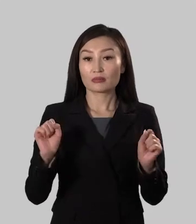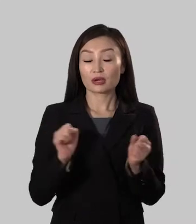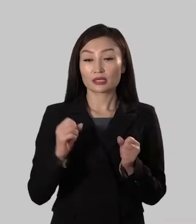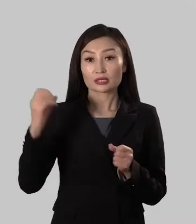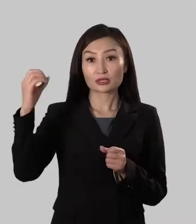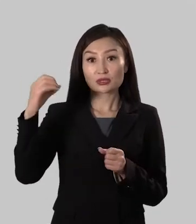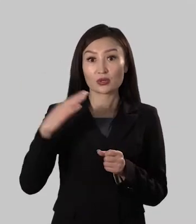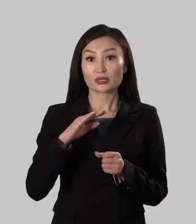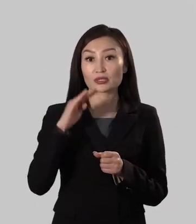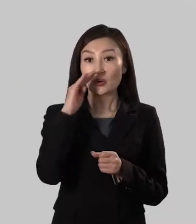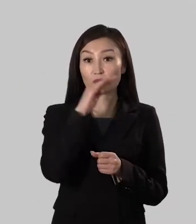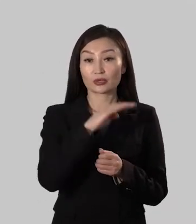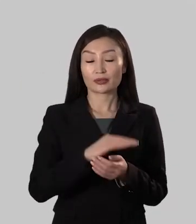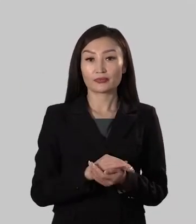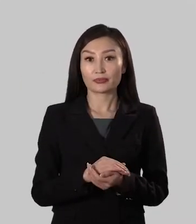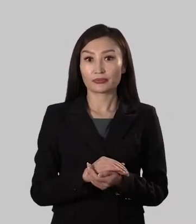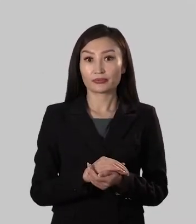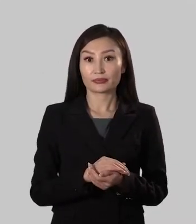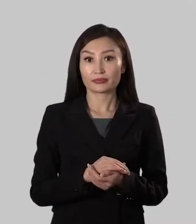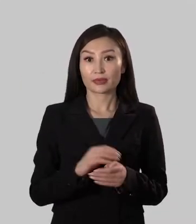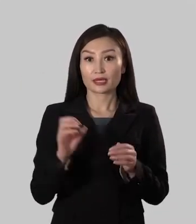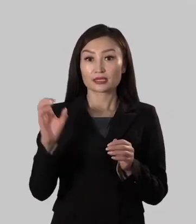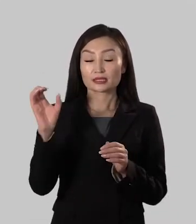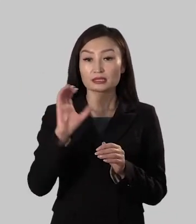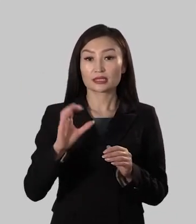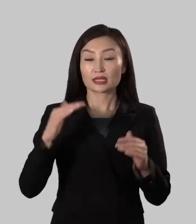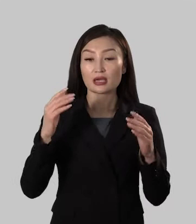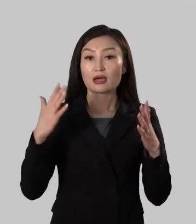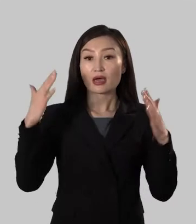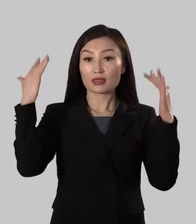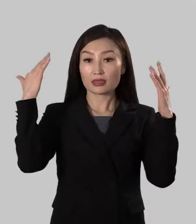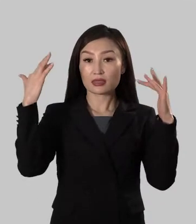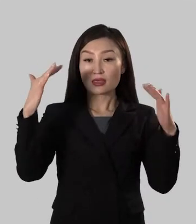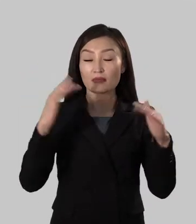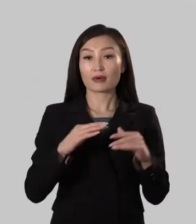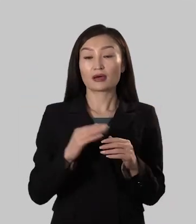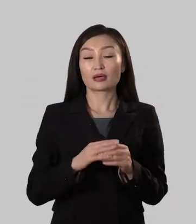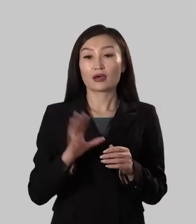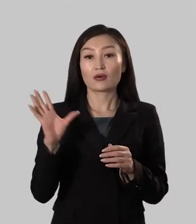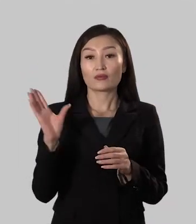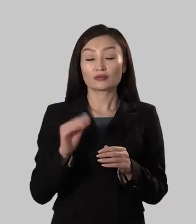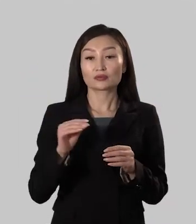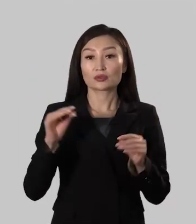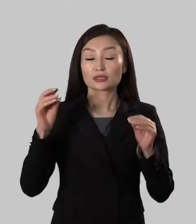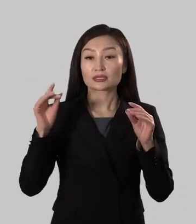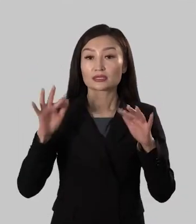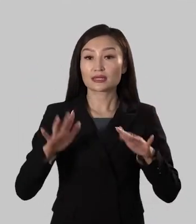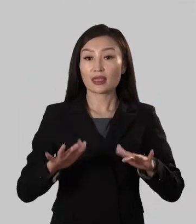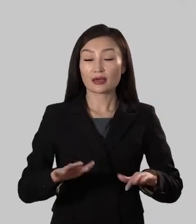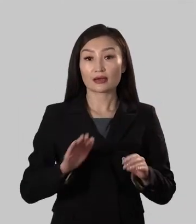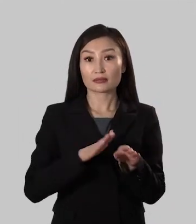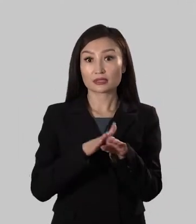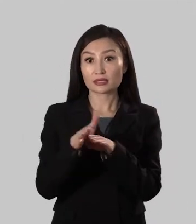Морозное солнечное утро. Синее огромное небо над головой. Все засыпано снегом.